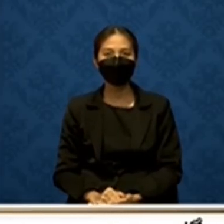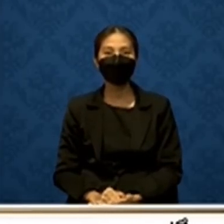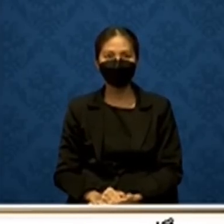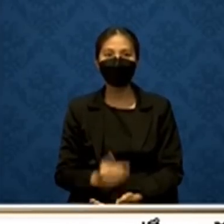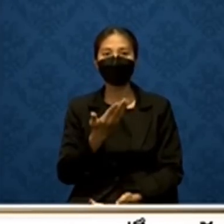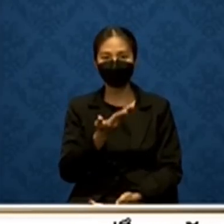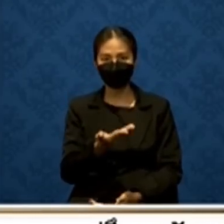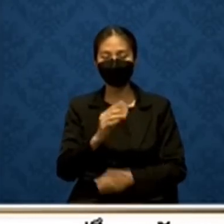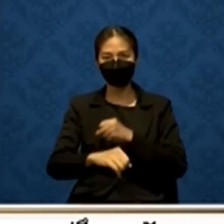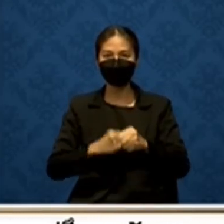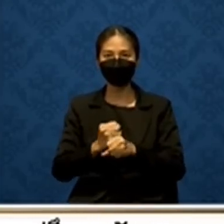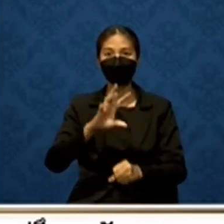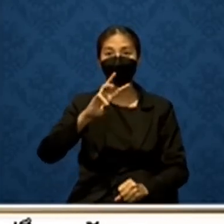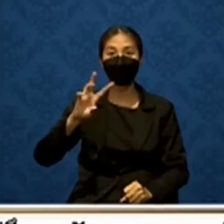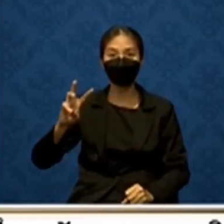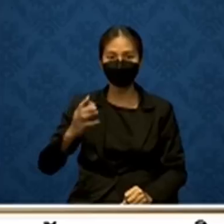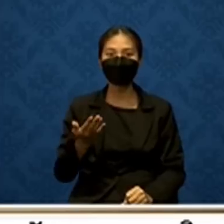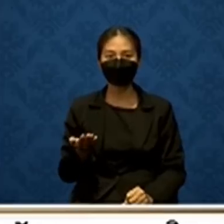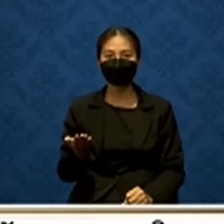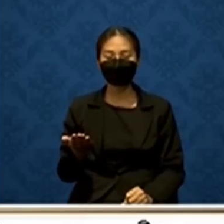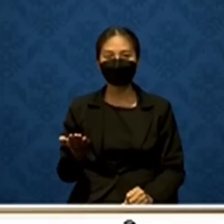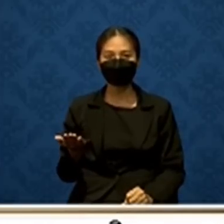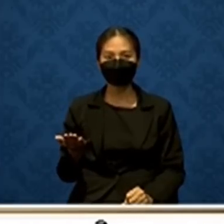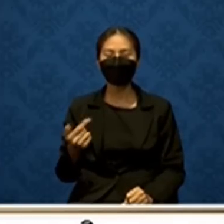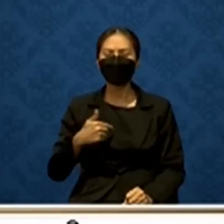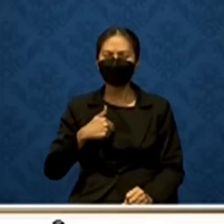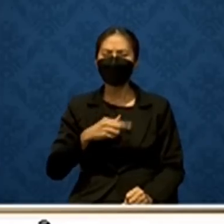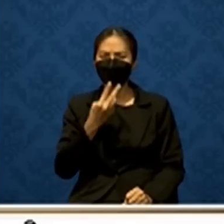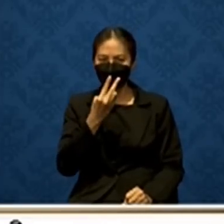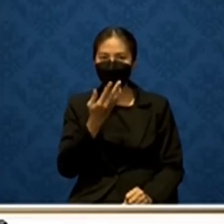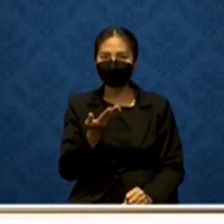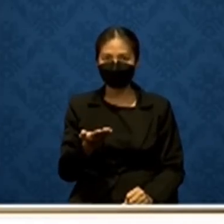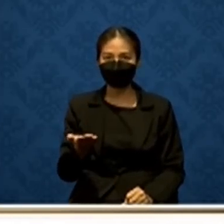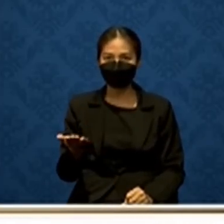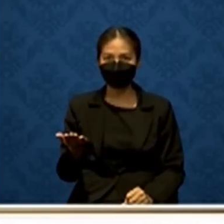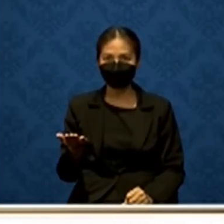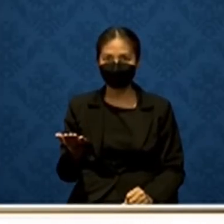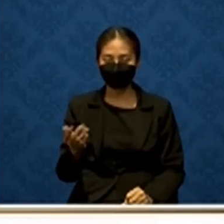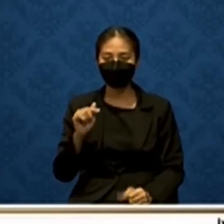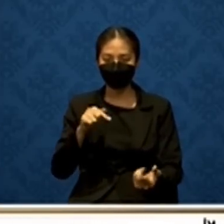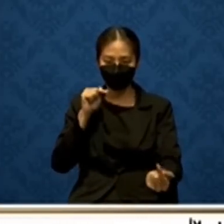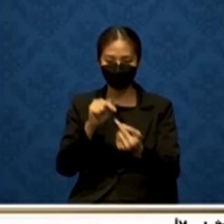อัี้ของปี 66 แลวคร ธรมทานอย่ทผมอภิปลายใหเหนครับ ว่าในเรื่องของรายจ่ายเรา 100 บาท